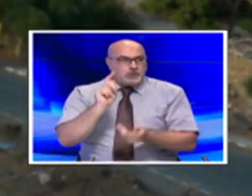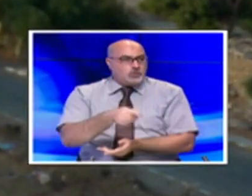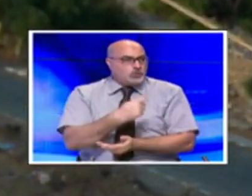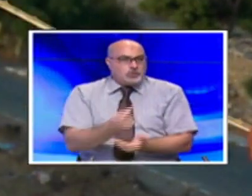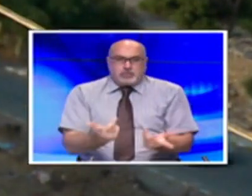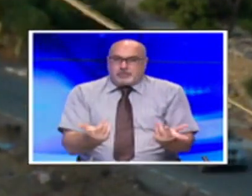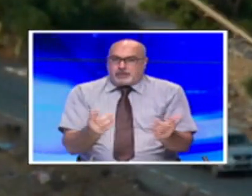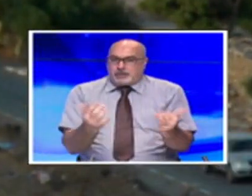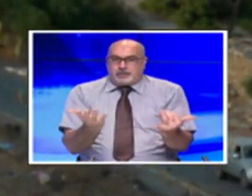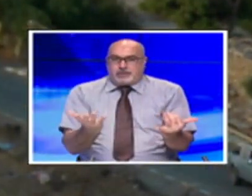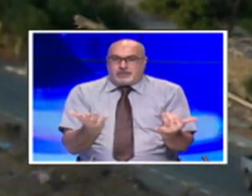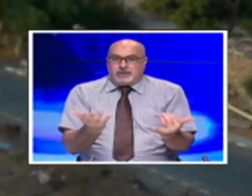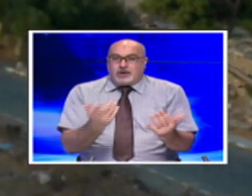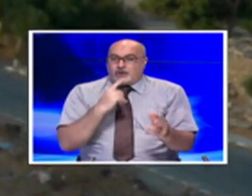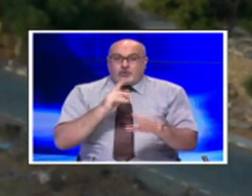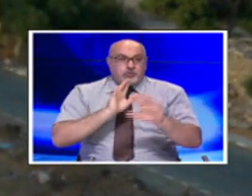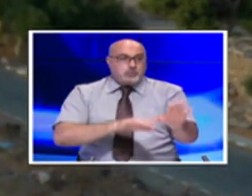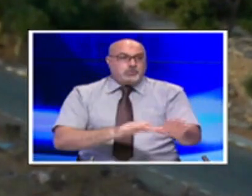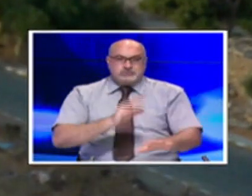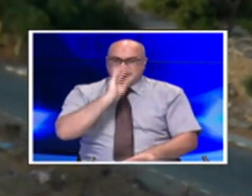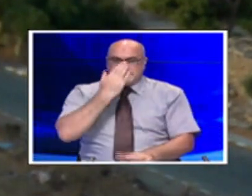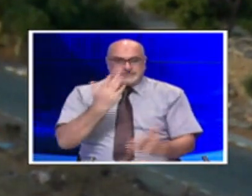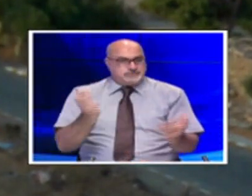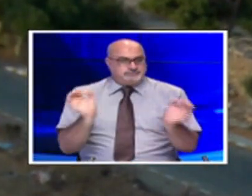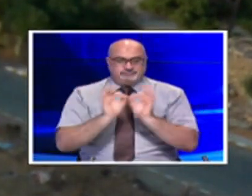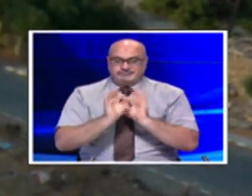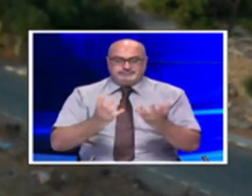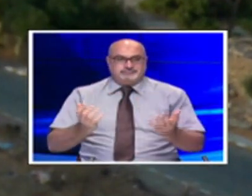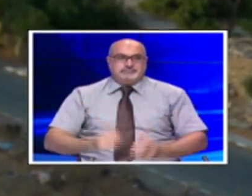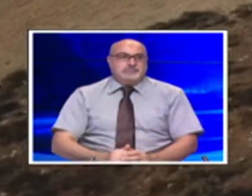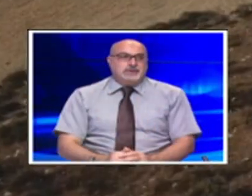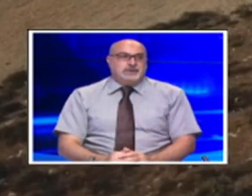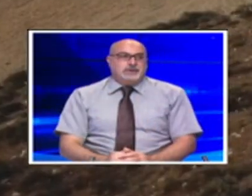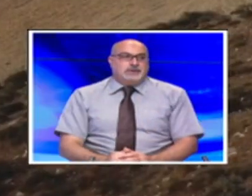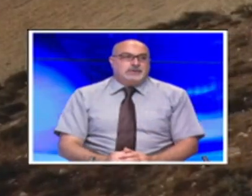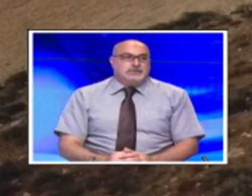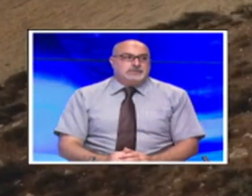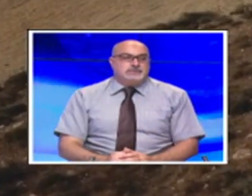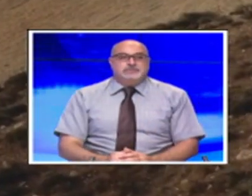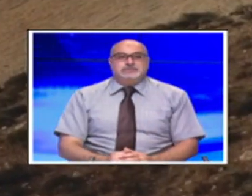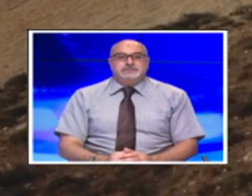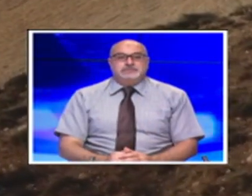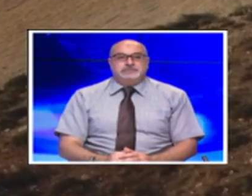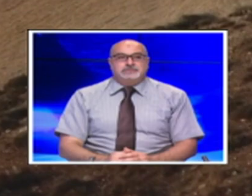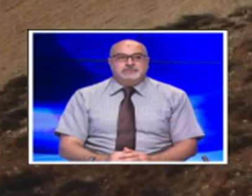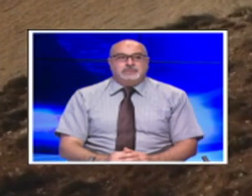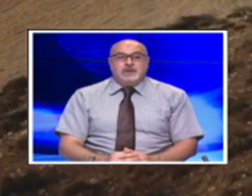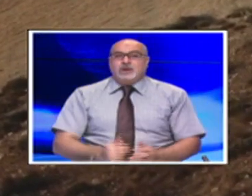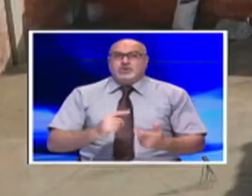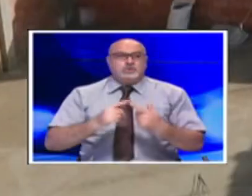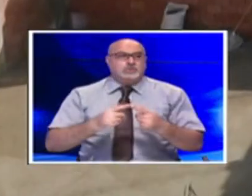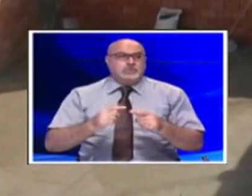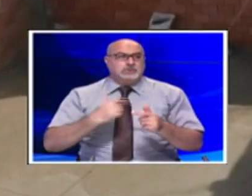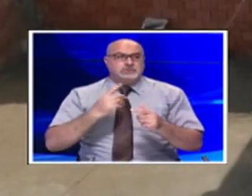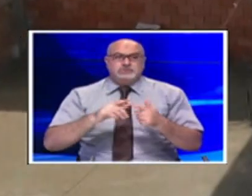ما راناش نقول لكم ولا هذا، غير رانا نطلبوا غير بالبق وتفتحوا لنا دار الشباب ومكتب البريد والنقل. هذا ما كان دير بيا ببليزيتي